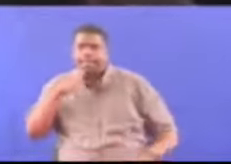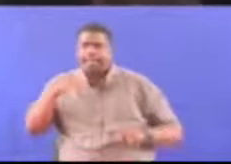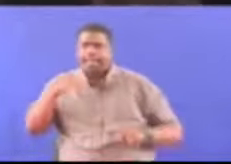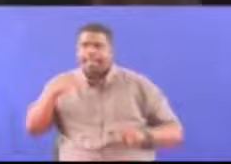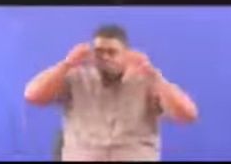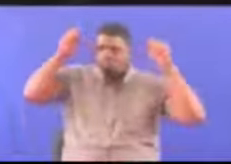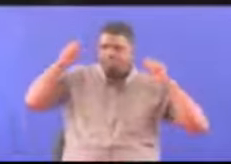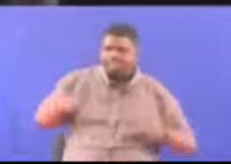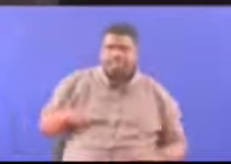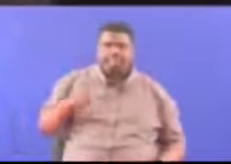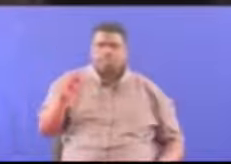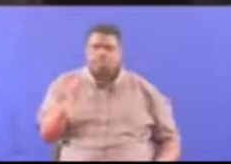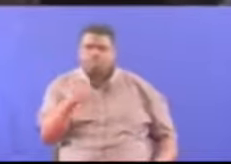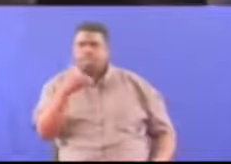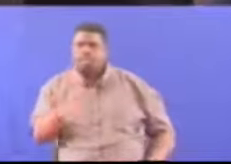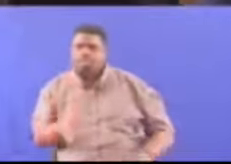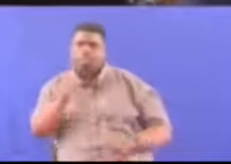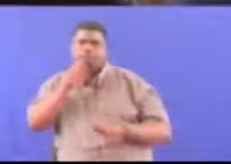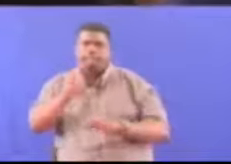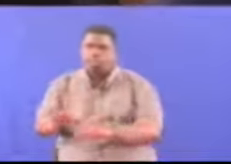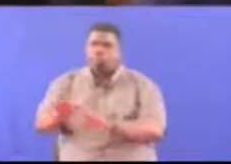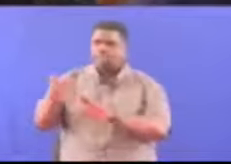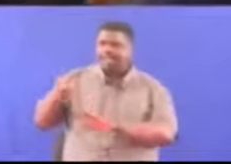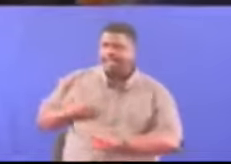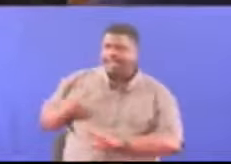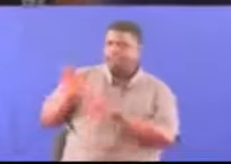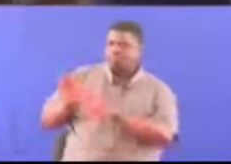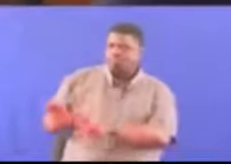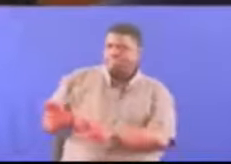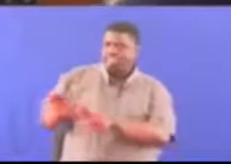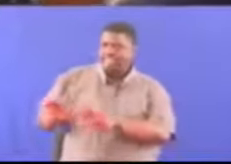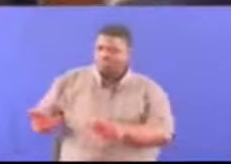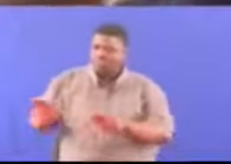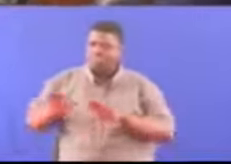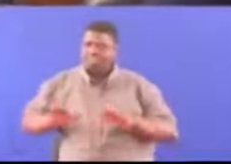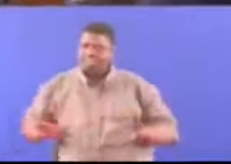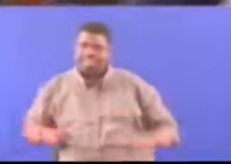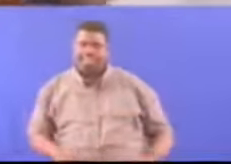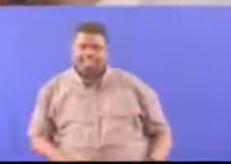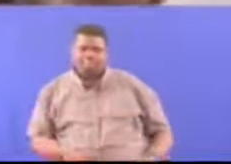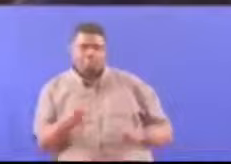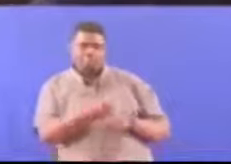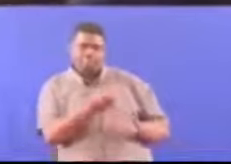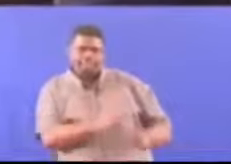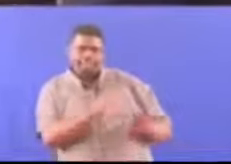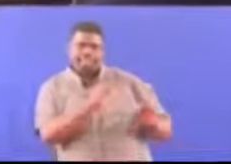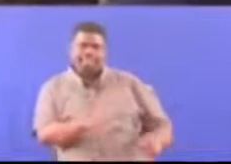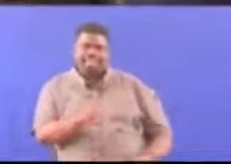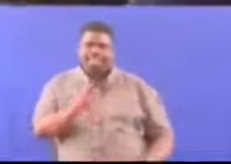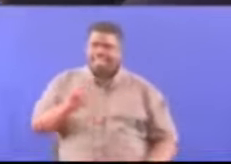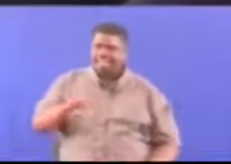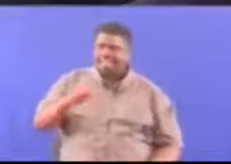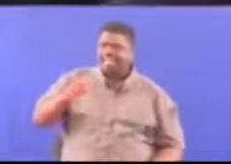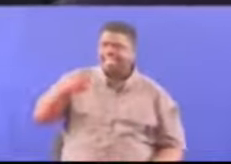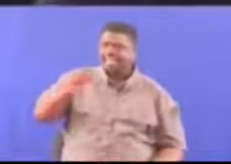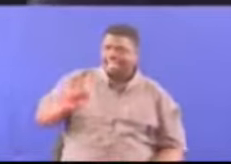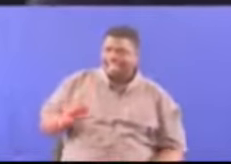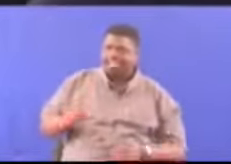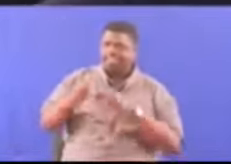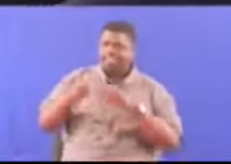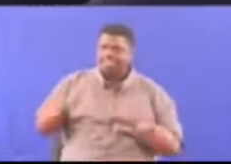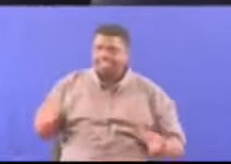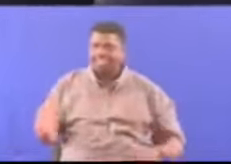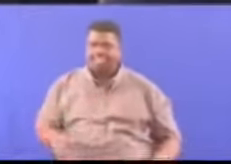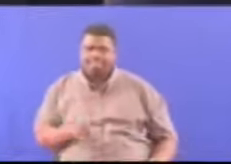Mbaga tulia mbire Mbaga tulia gujulile fijo Mbaga njulile